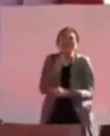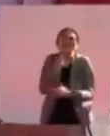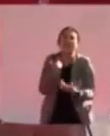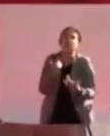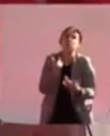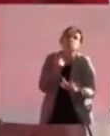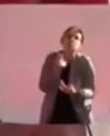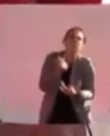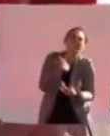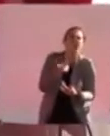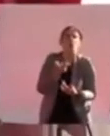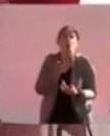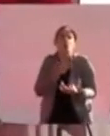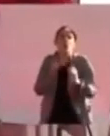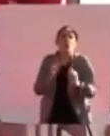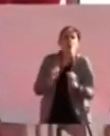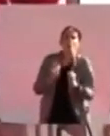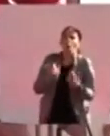grazie